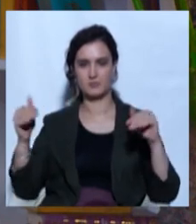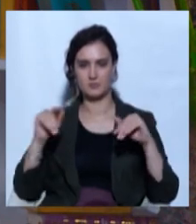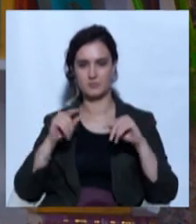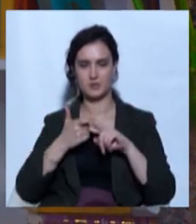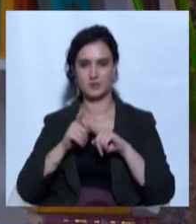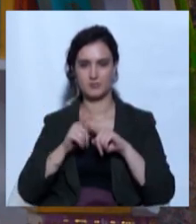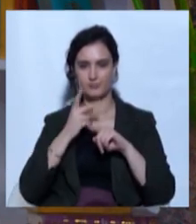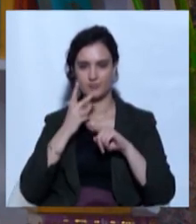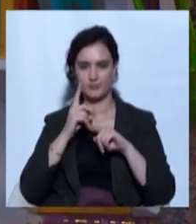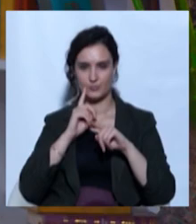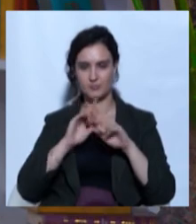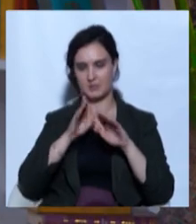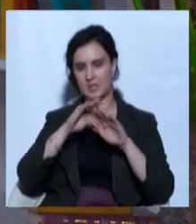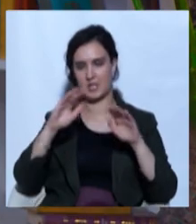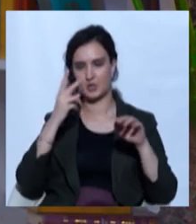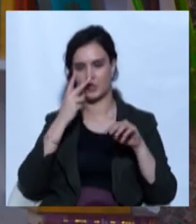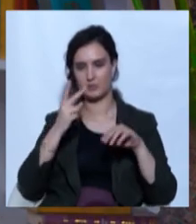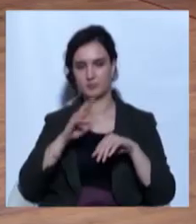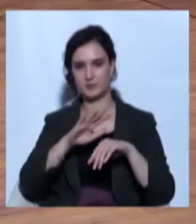მყუდრო ლანდშაფტს.